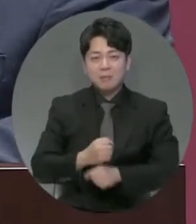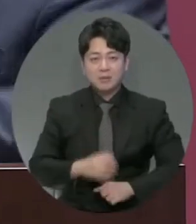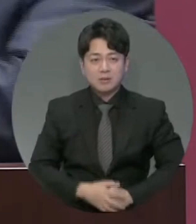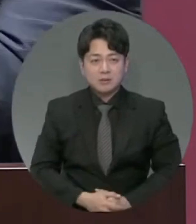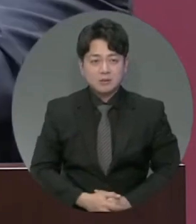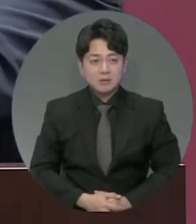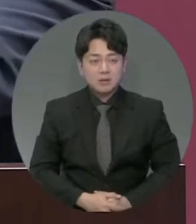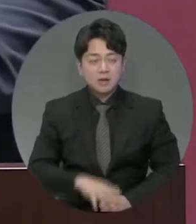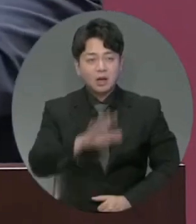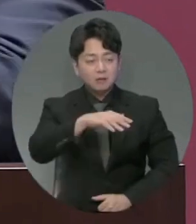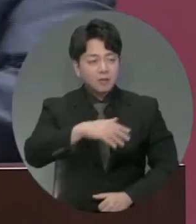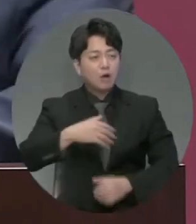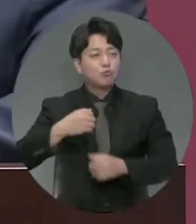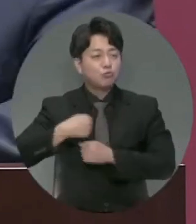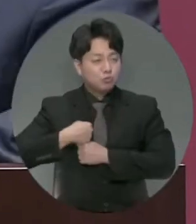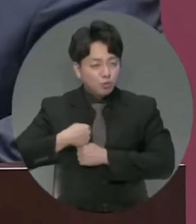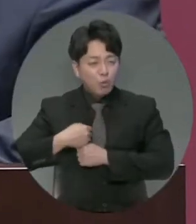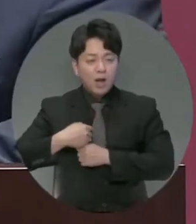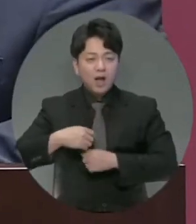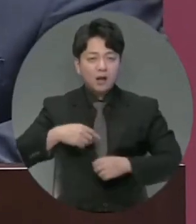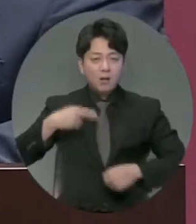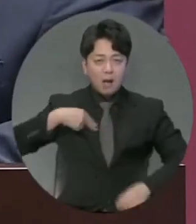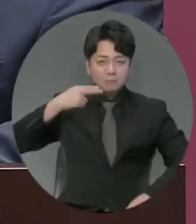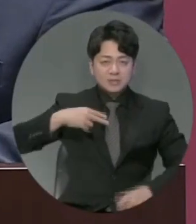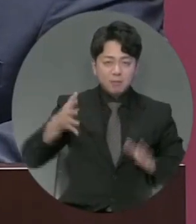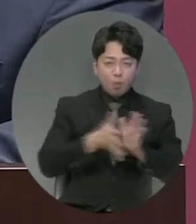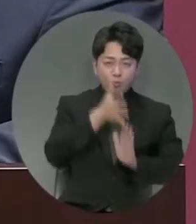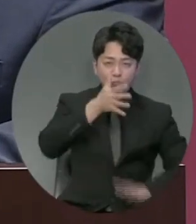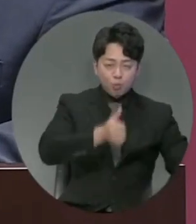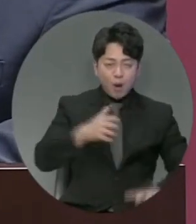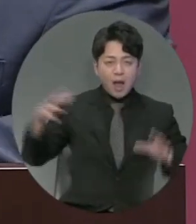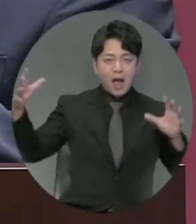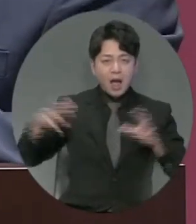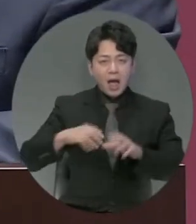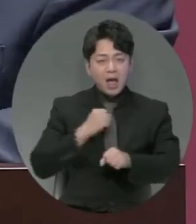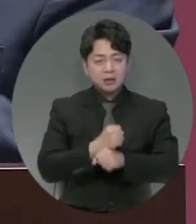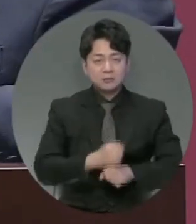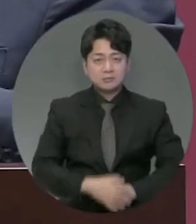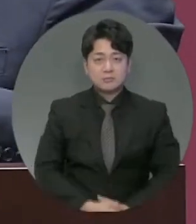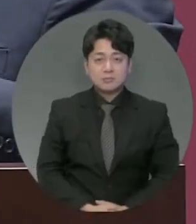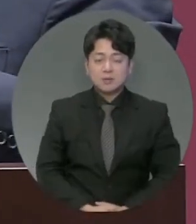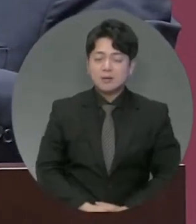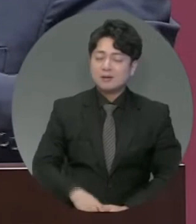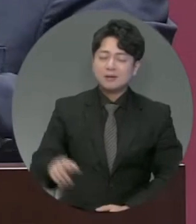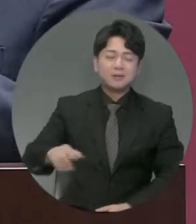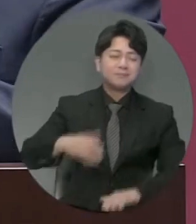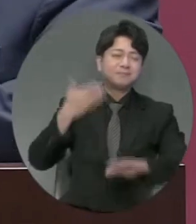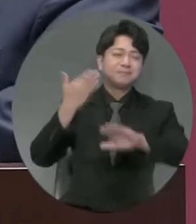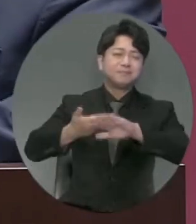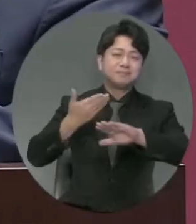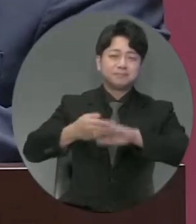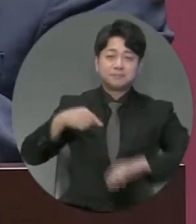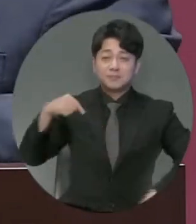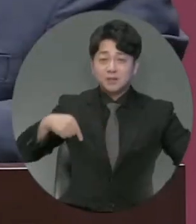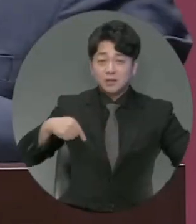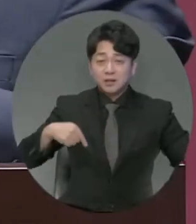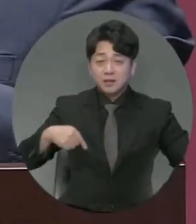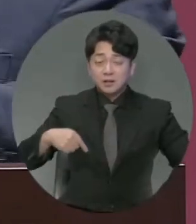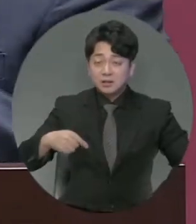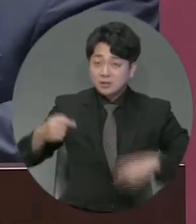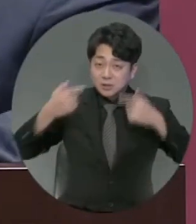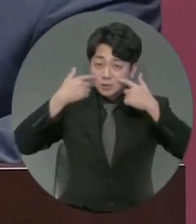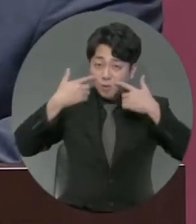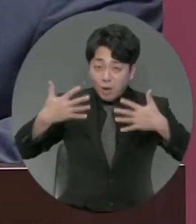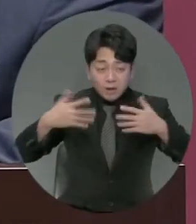하는 겁니다. 같이 안 했습니다. 예. 예. 그야말로 하지도 않고 제대로 된 판단도 안 하고 그렇게